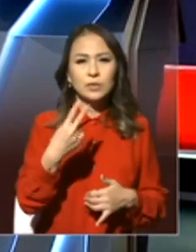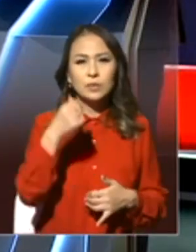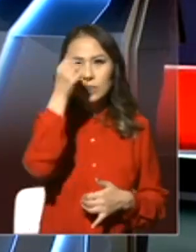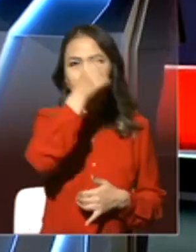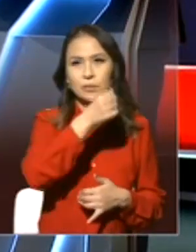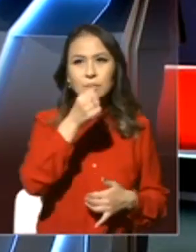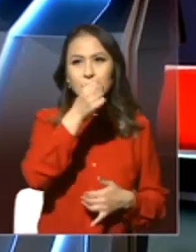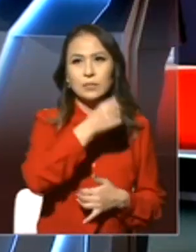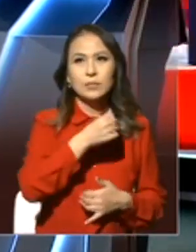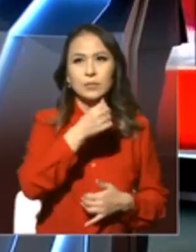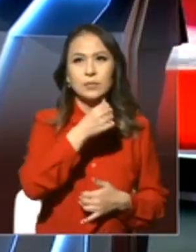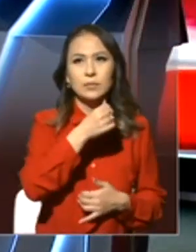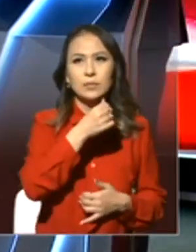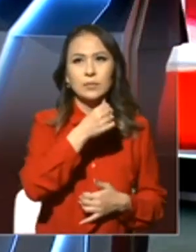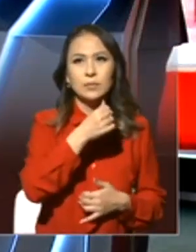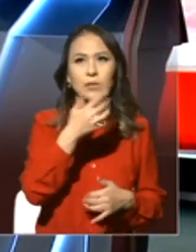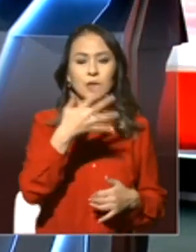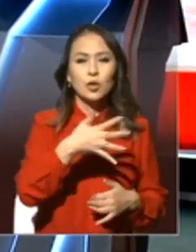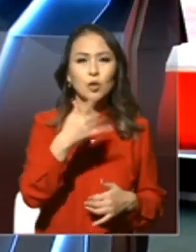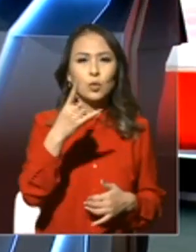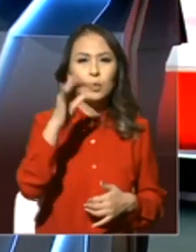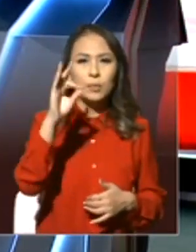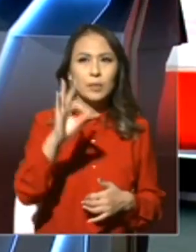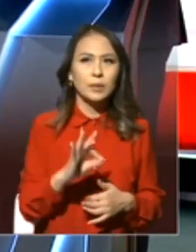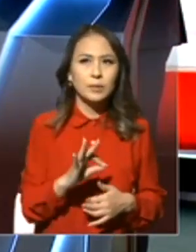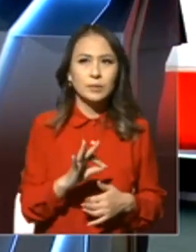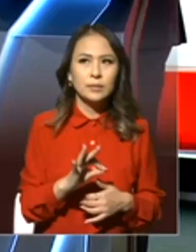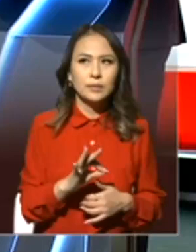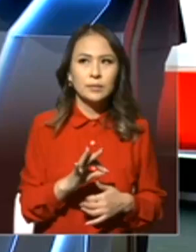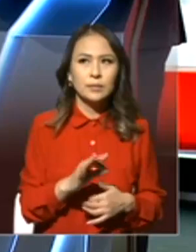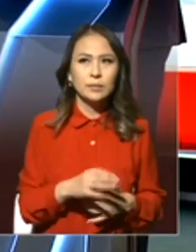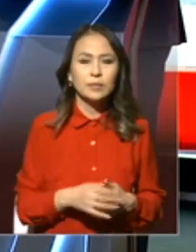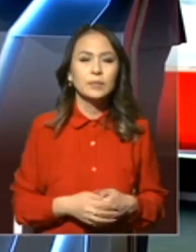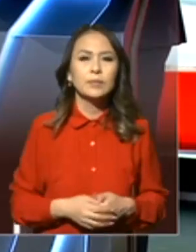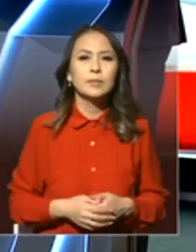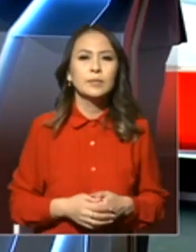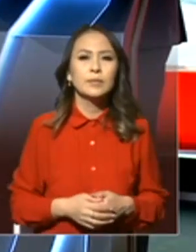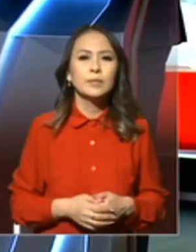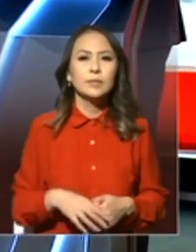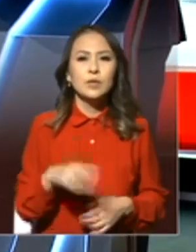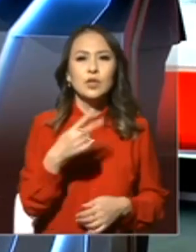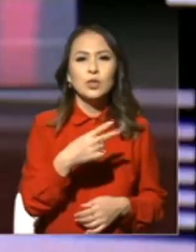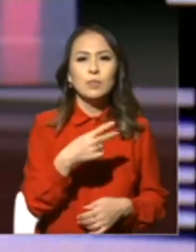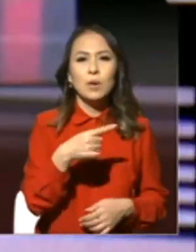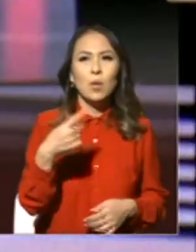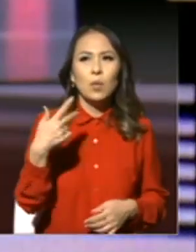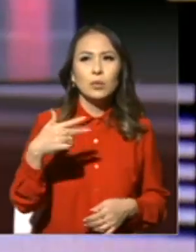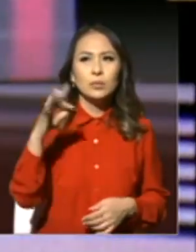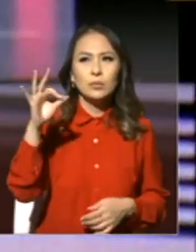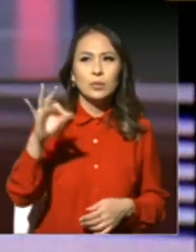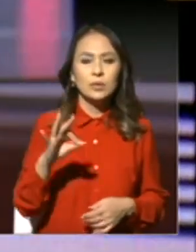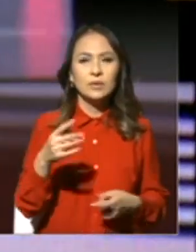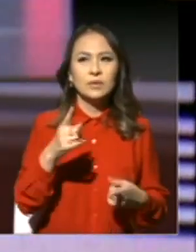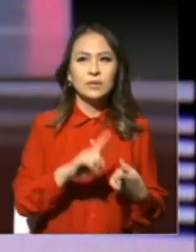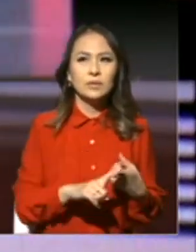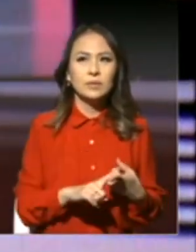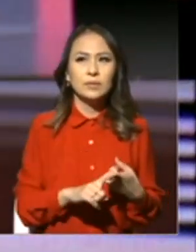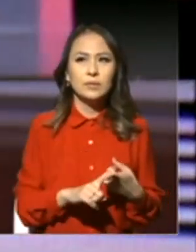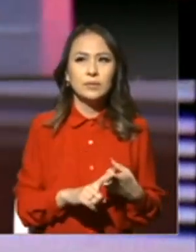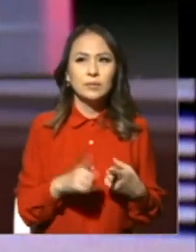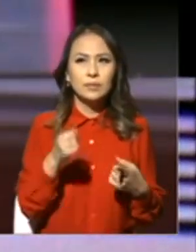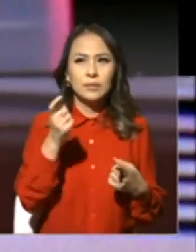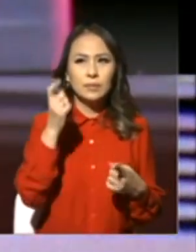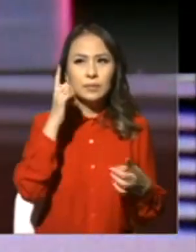мысалға 51 пайыз алған. Біз 20-30 пайыз ол өнімділген продукция бар. Соны ішке шатасып